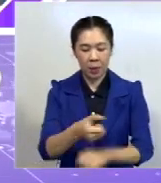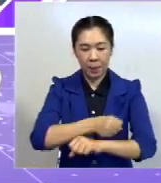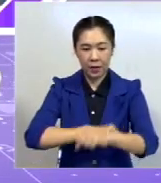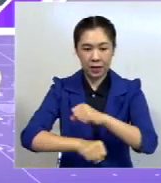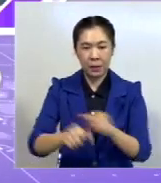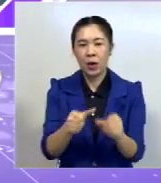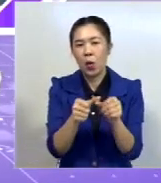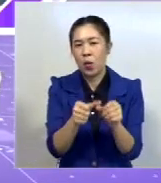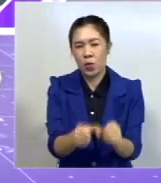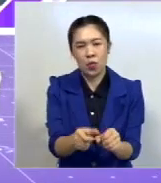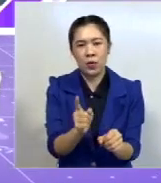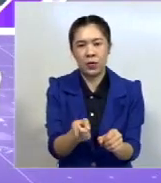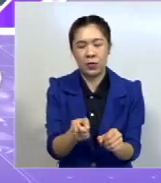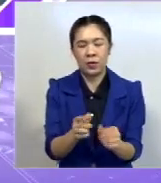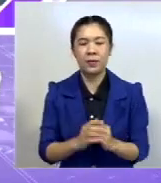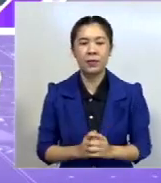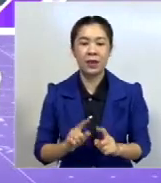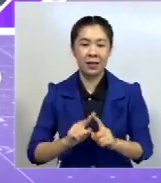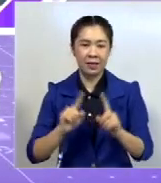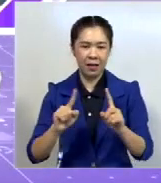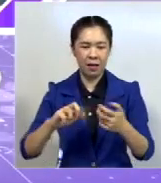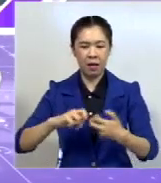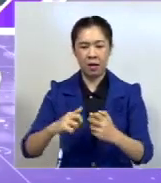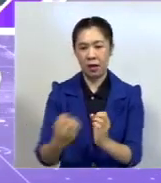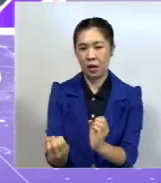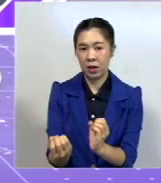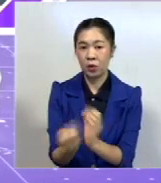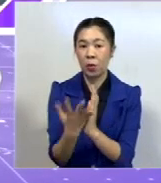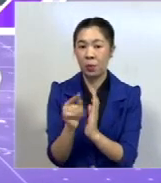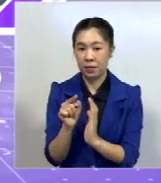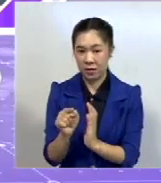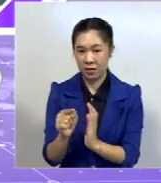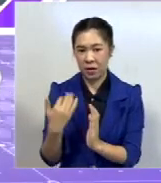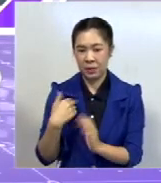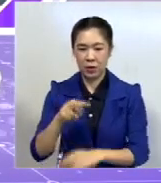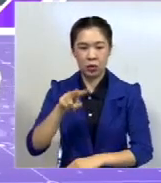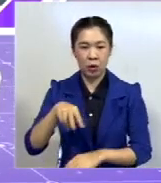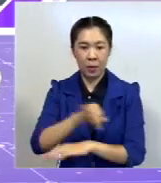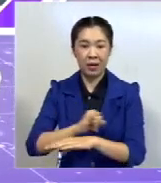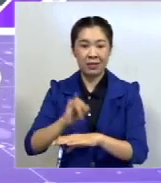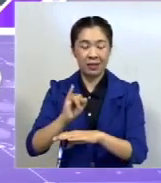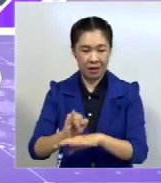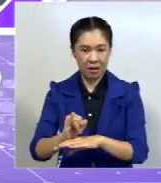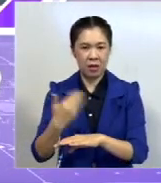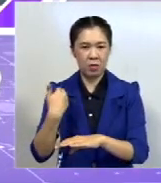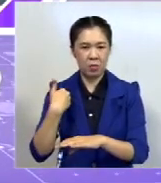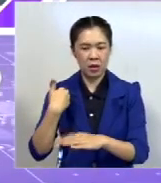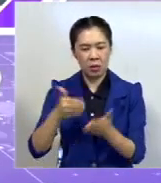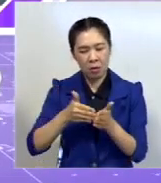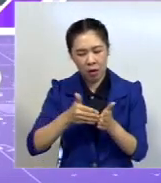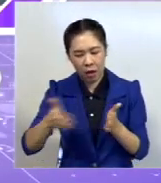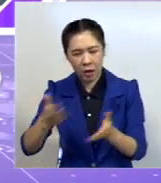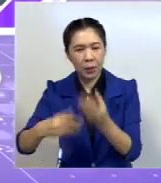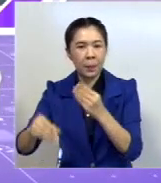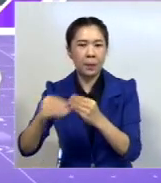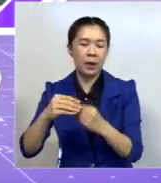ำการเพื่อเฝ้าระวังกันอยู่แต่ทีนี้ผลกระทบที่มันเกิดขึ้นเนี่ยกว้างทีเดียวกว่า 2,000 ไร่แล้วยังไม่รู้ว่าจะเยอะกว่านี้หรือเปล่าเจ้าหน้า